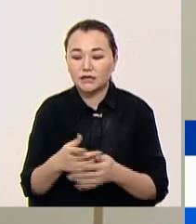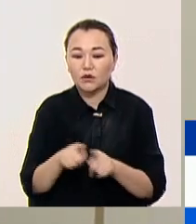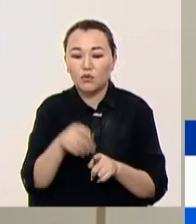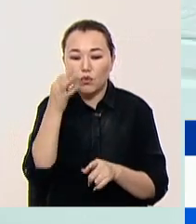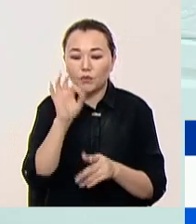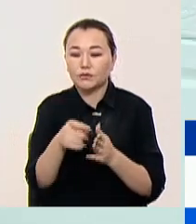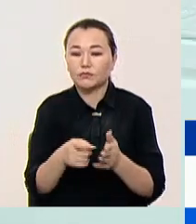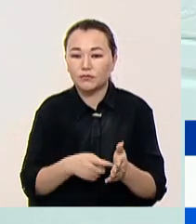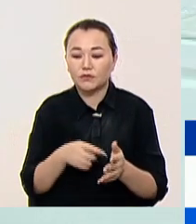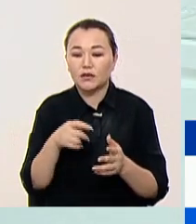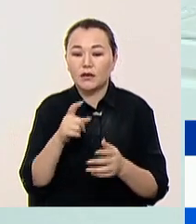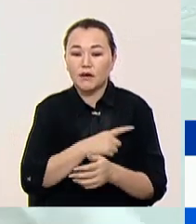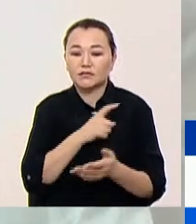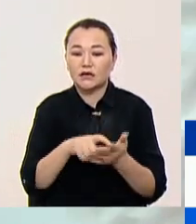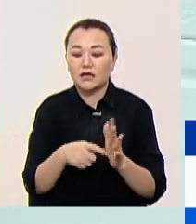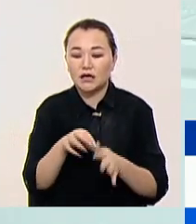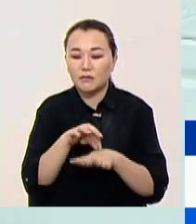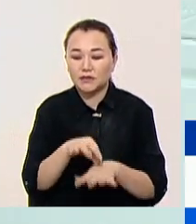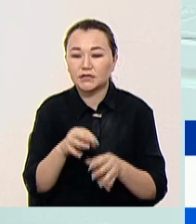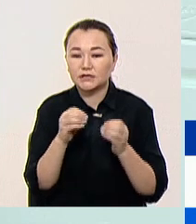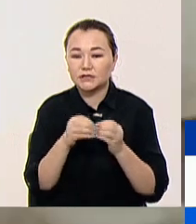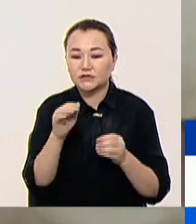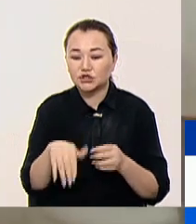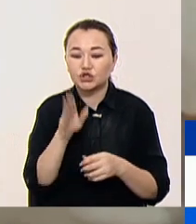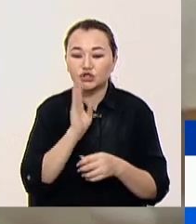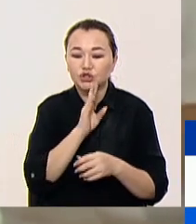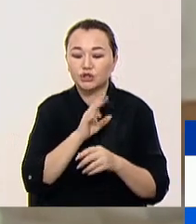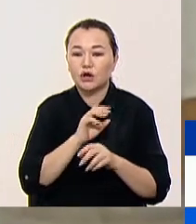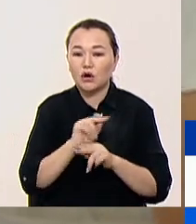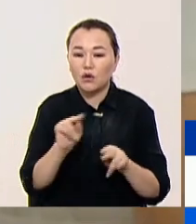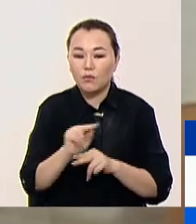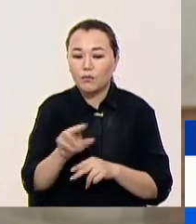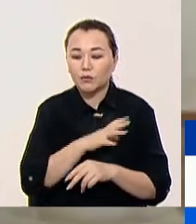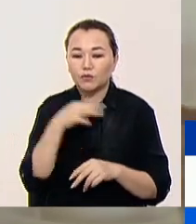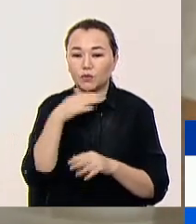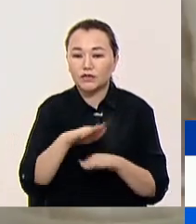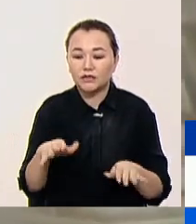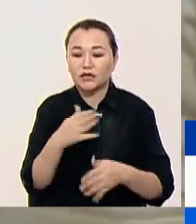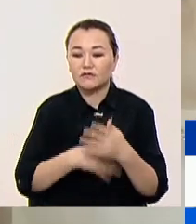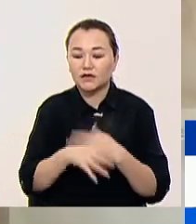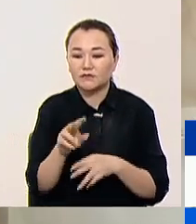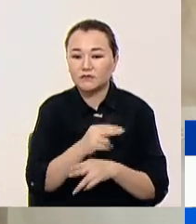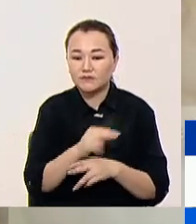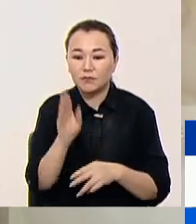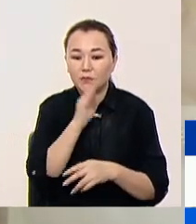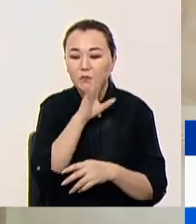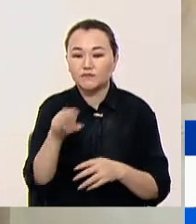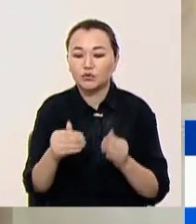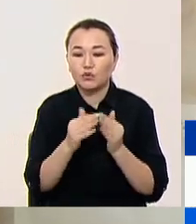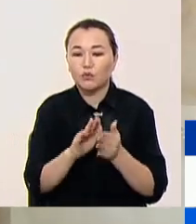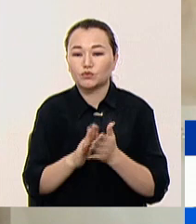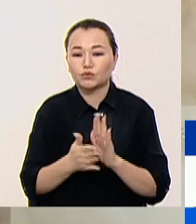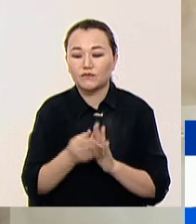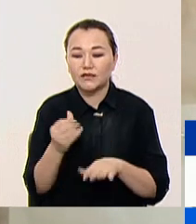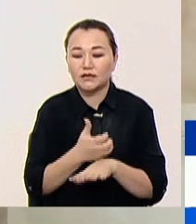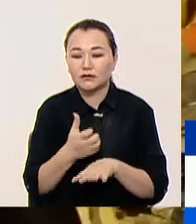бөлісіп мастер-класстар өткізу арқасында 10 мыңнан аса қыз-келіншек форумда әсіресе көп балалы және мүгедек бала бағып отырған аналарға үй жағдайында отырып